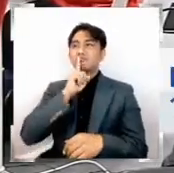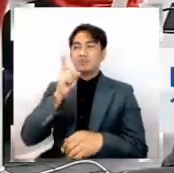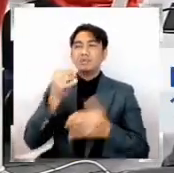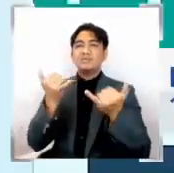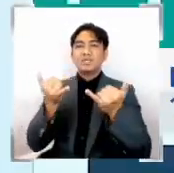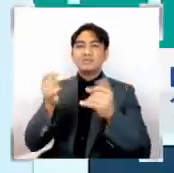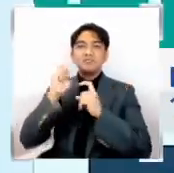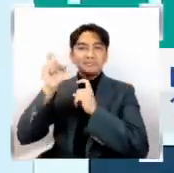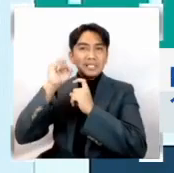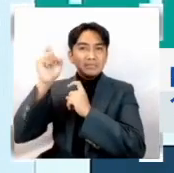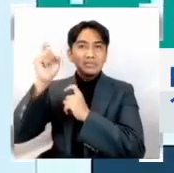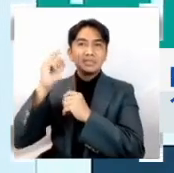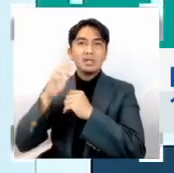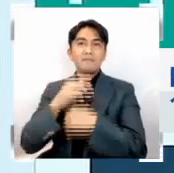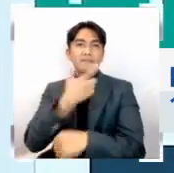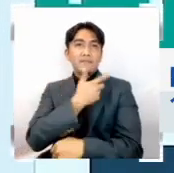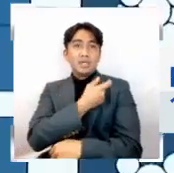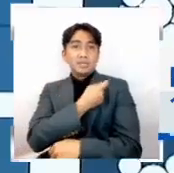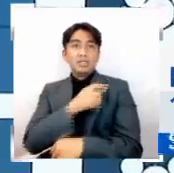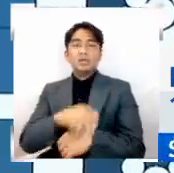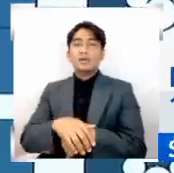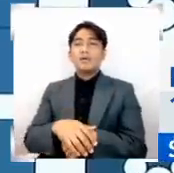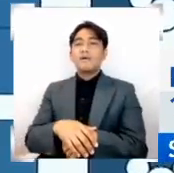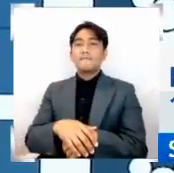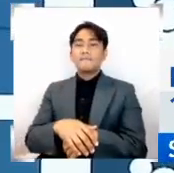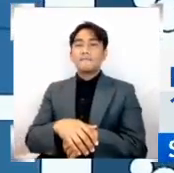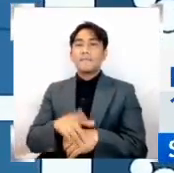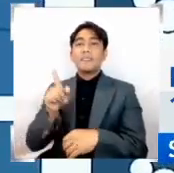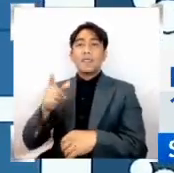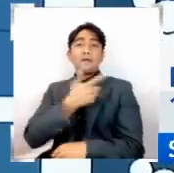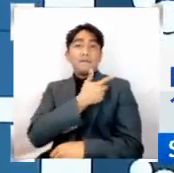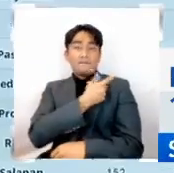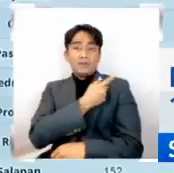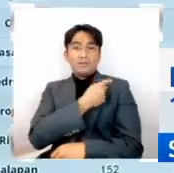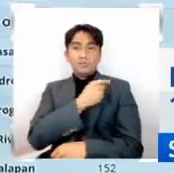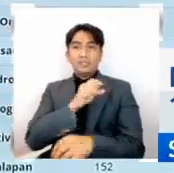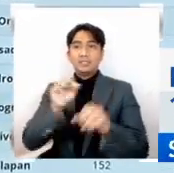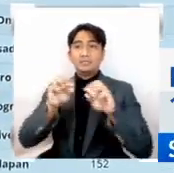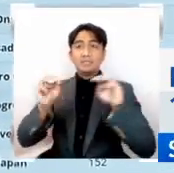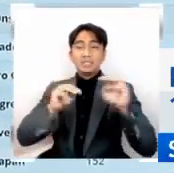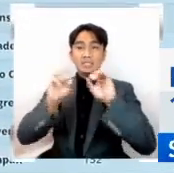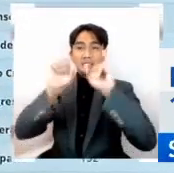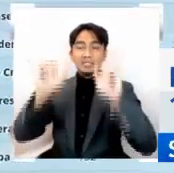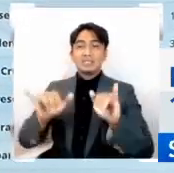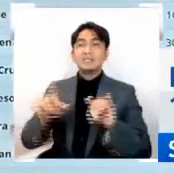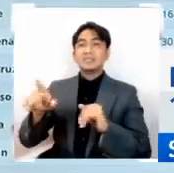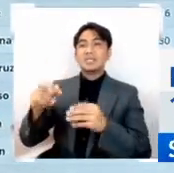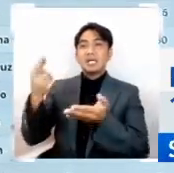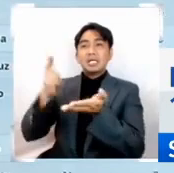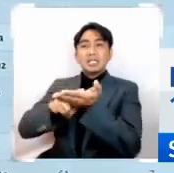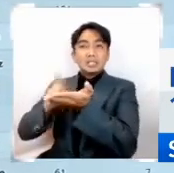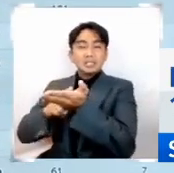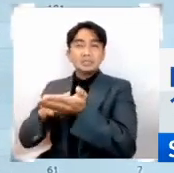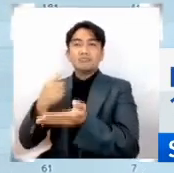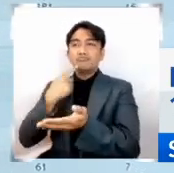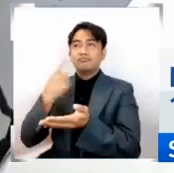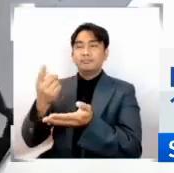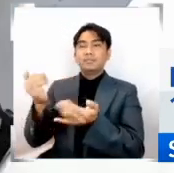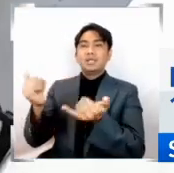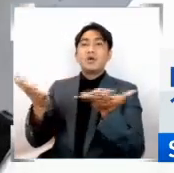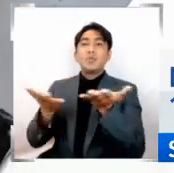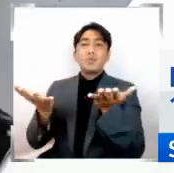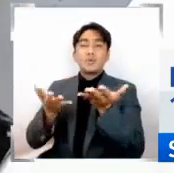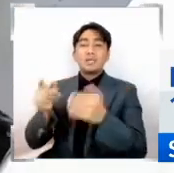ng VIMS-IR o Vaccine Information Management System Immunization Registry. Inulunsad na ito sa San Juan ng DICT at